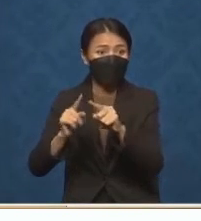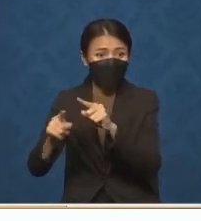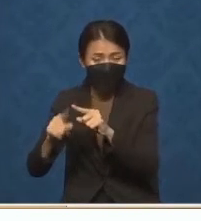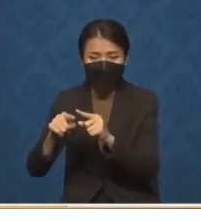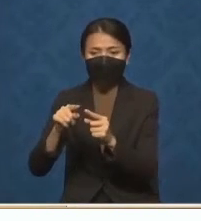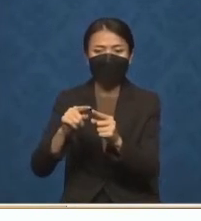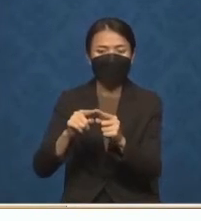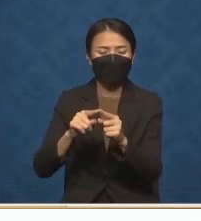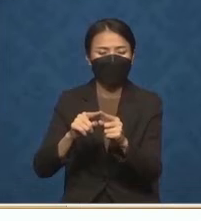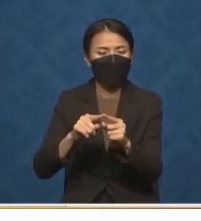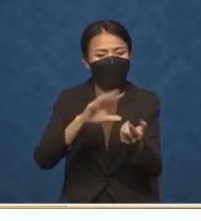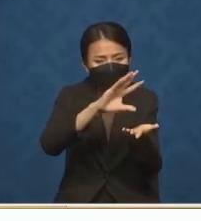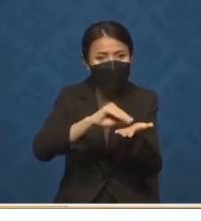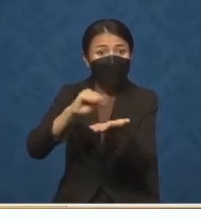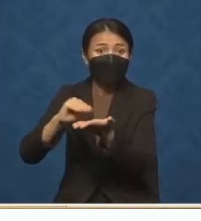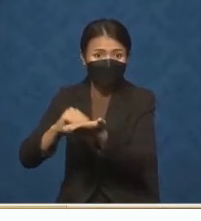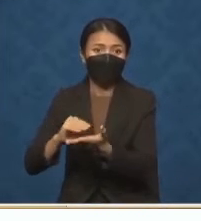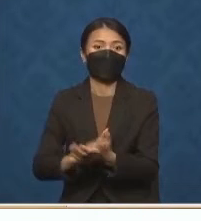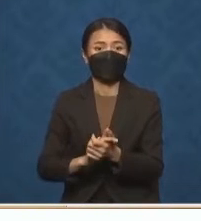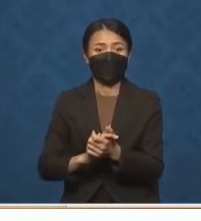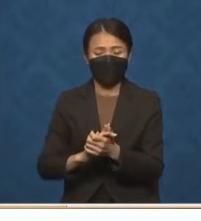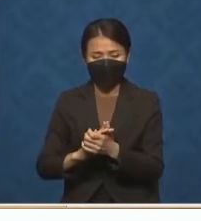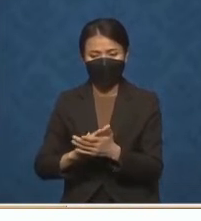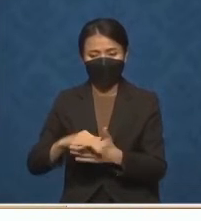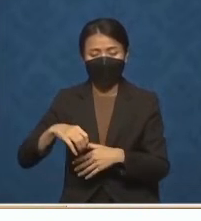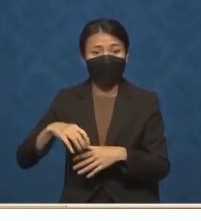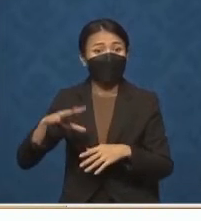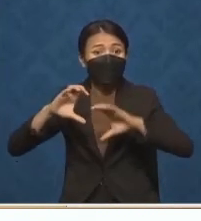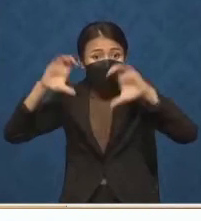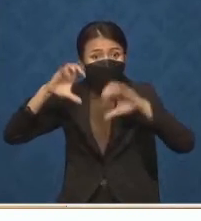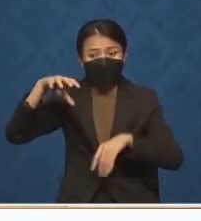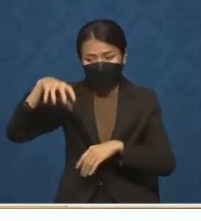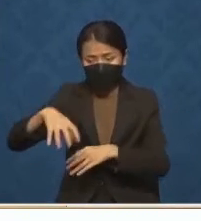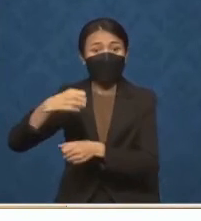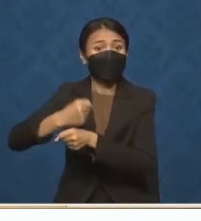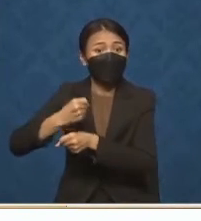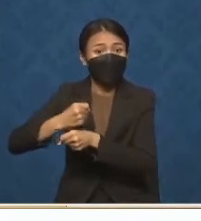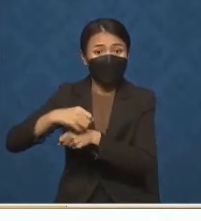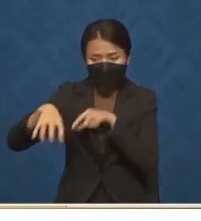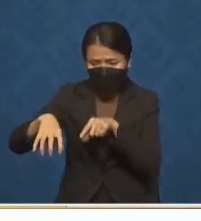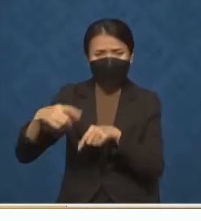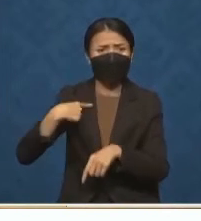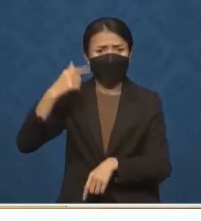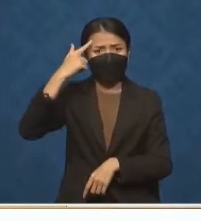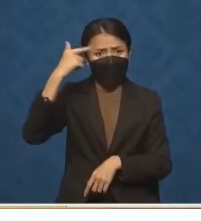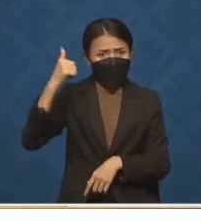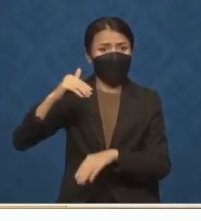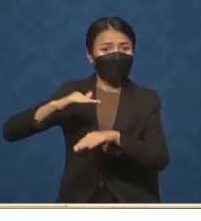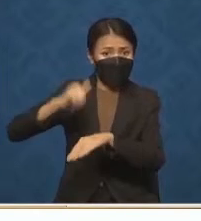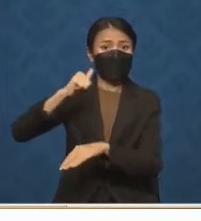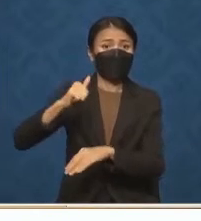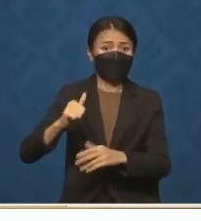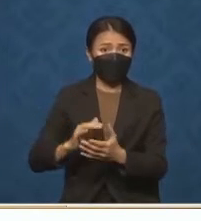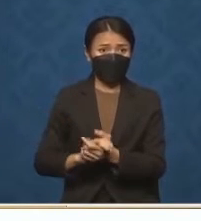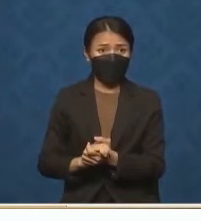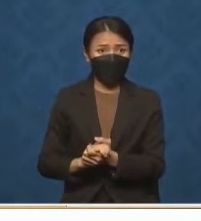ารผมตอิญญั Serie วหน่วยงานภารัของเราเก่งและมความรความสามารถที่คอนข้จะครอบคลุมในปัหาร